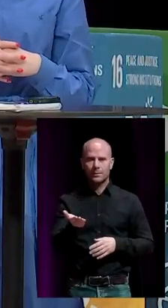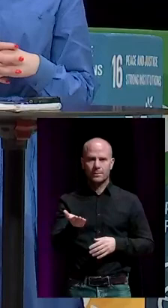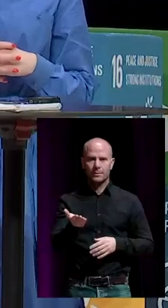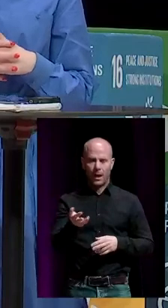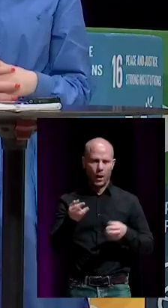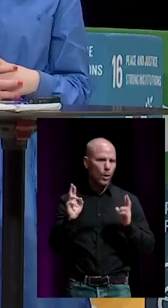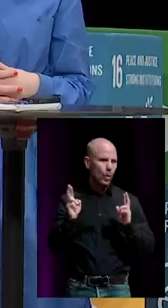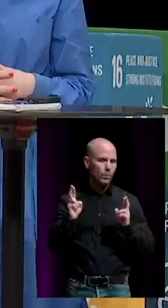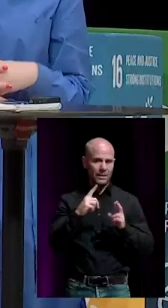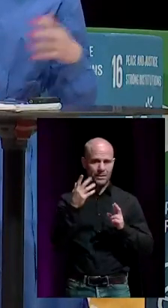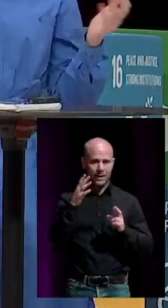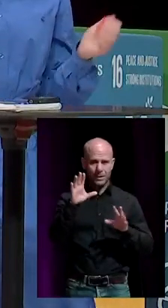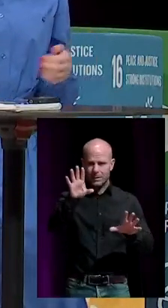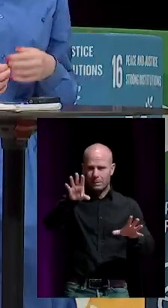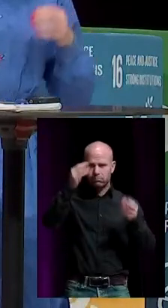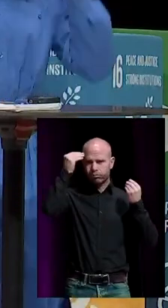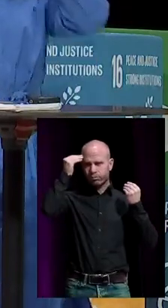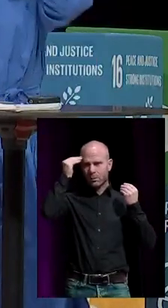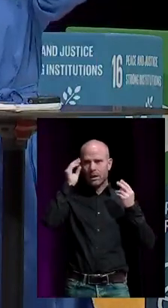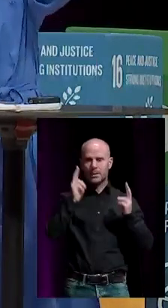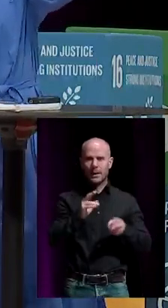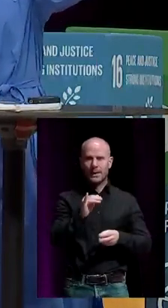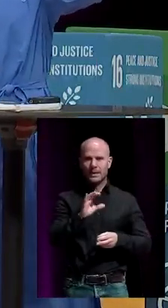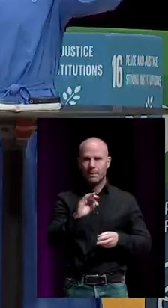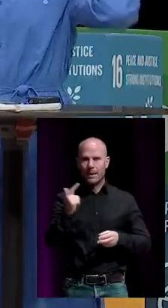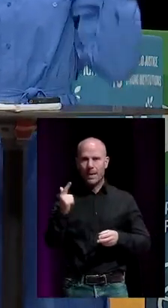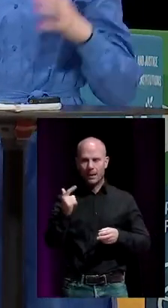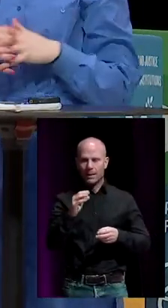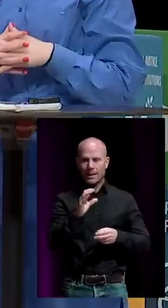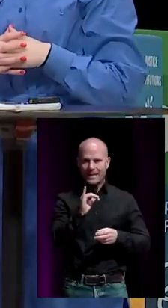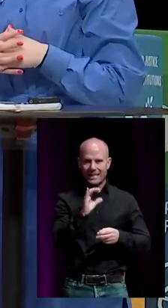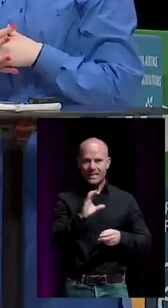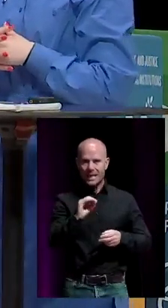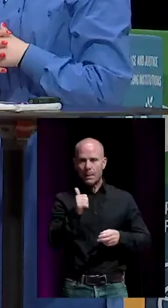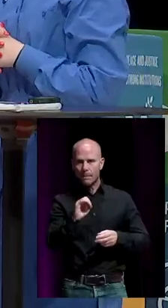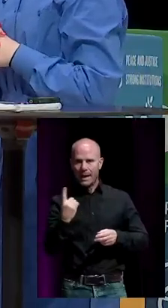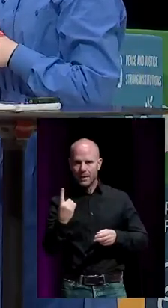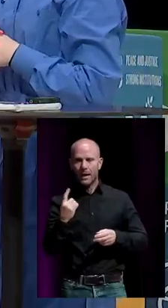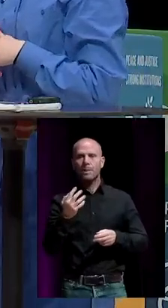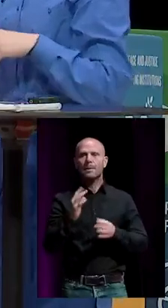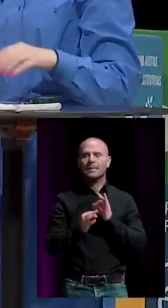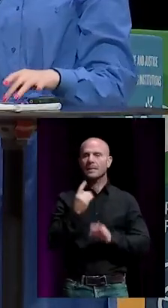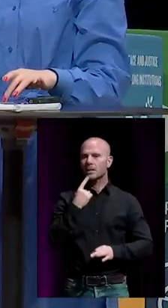hoppas jag verkligen att ni tar med er det som Isabel precis sa. Och